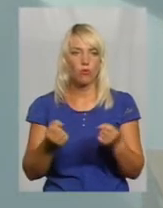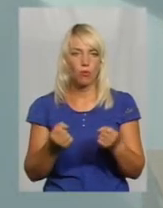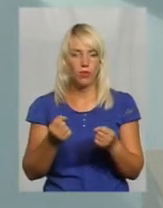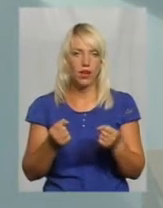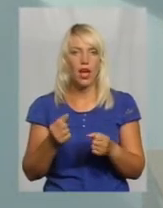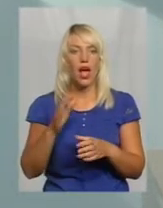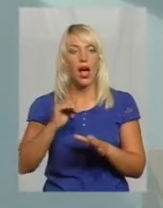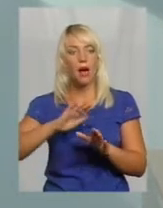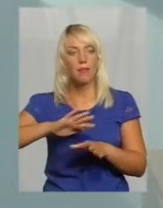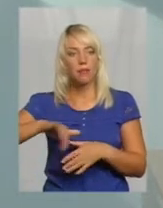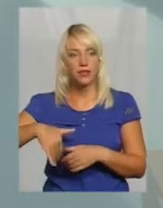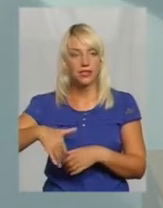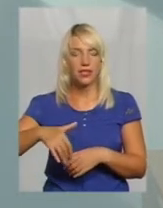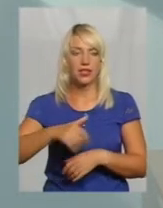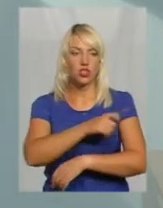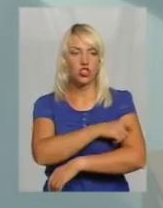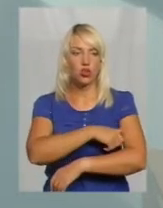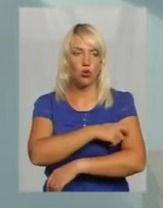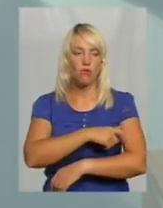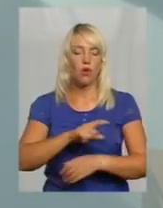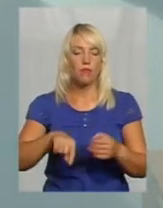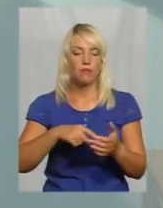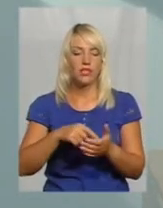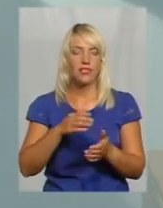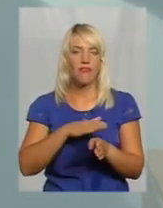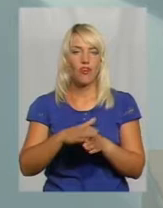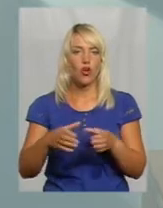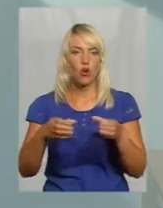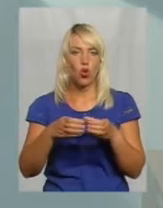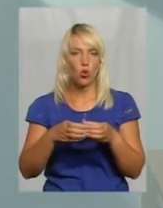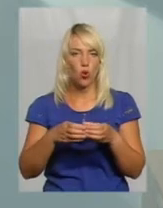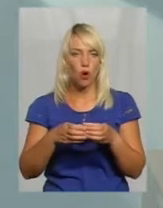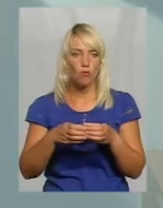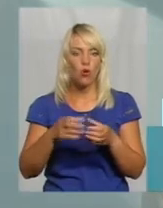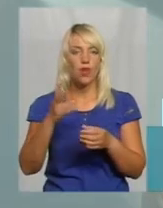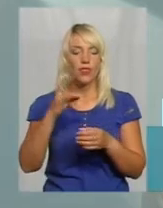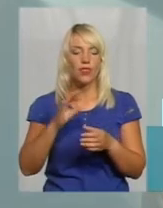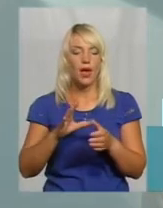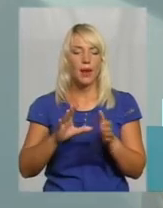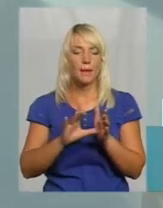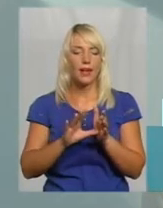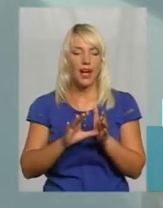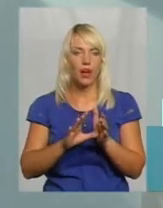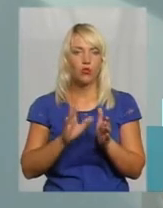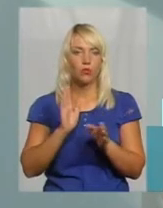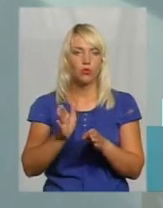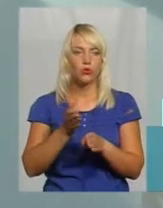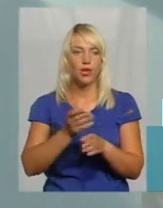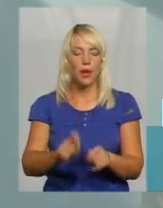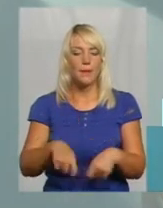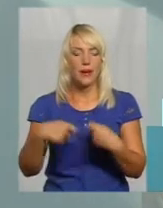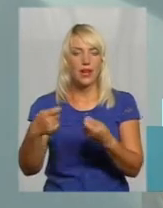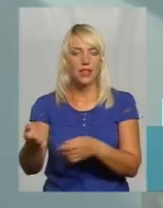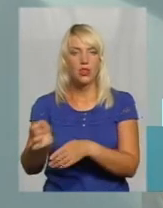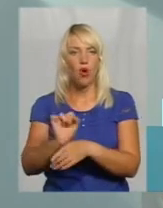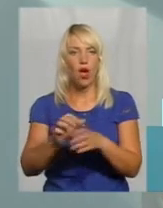після чергового міськвиконкому засідання на бригаду паліативної допомоги буде передано